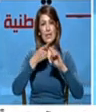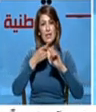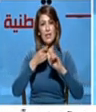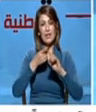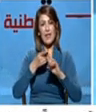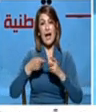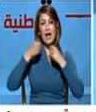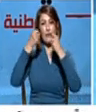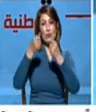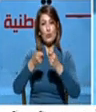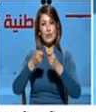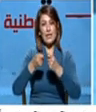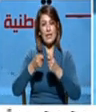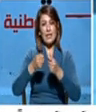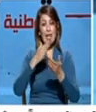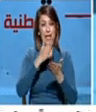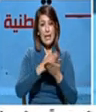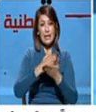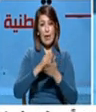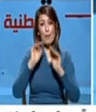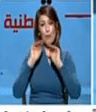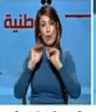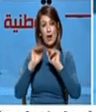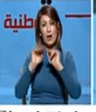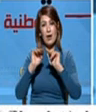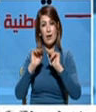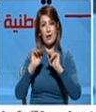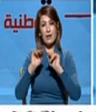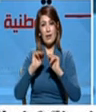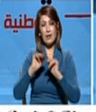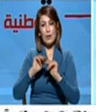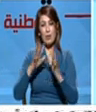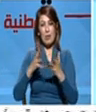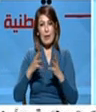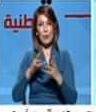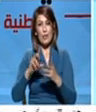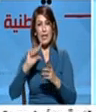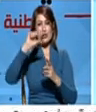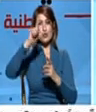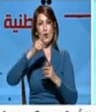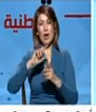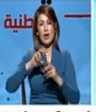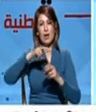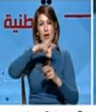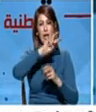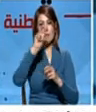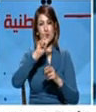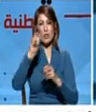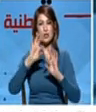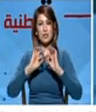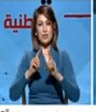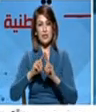المنحه هي تبقى على ذمه ال المواطن الى موافقه شاهد اجواء معنا ثلاثين اجواء الفين وعشرين معناها